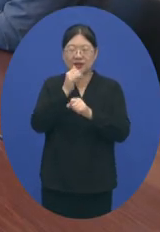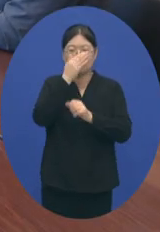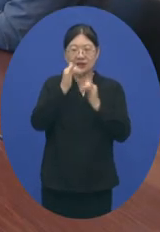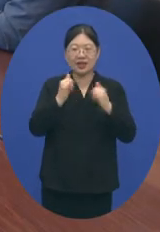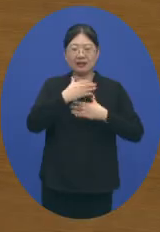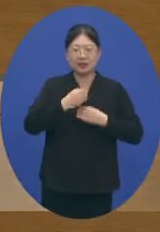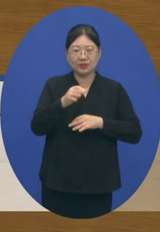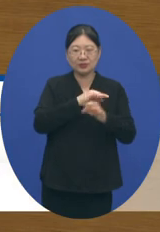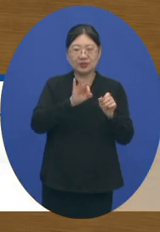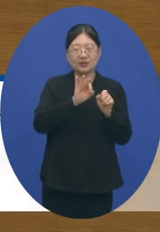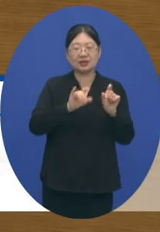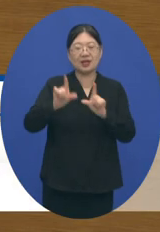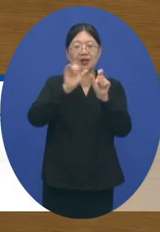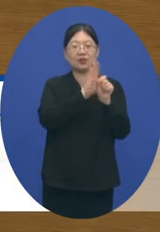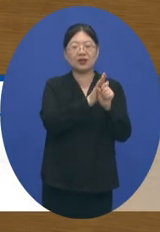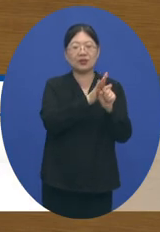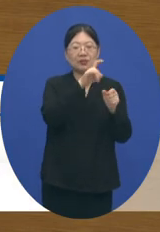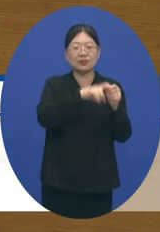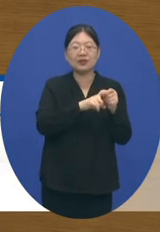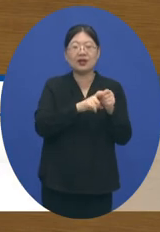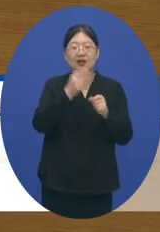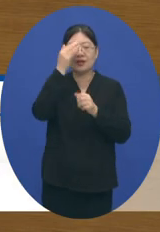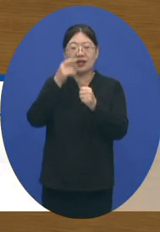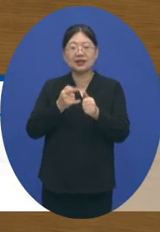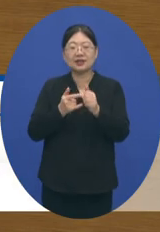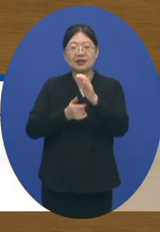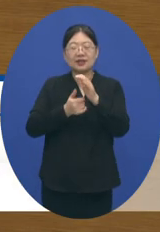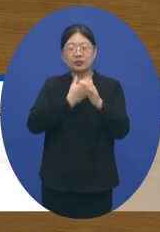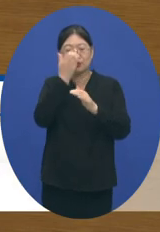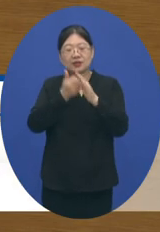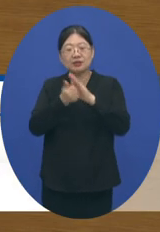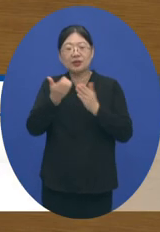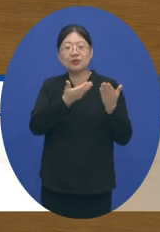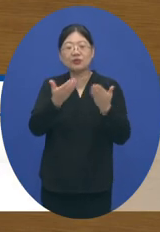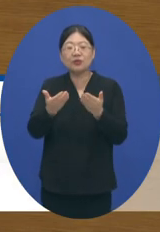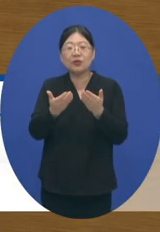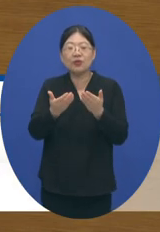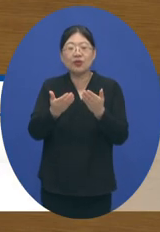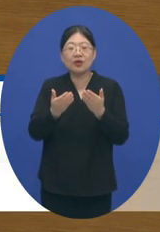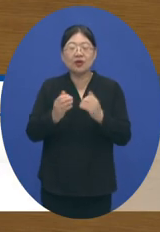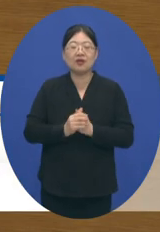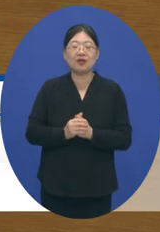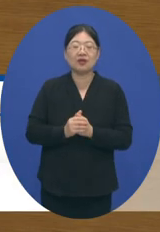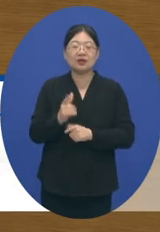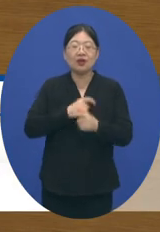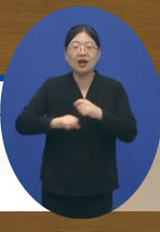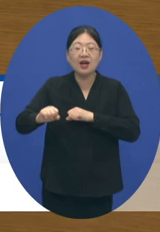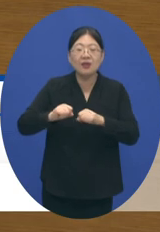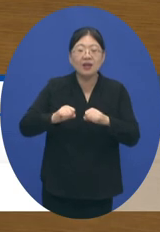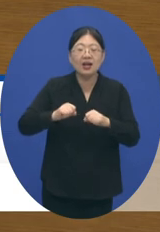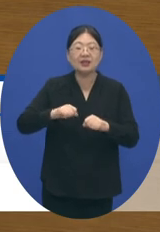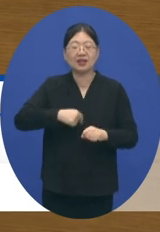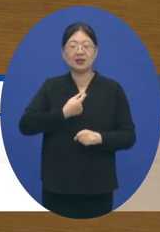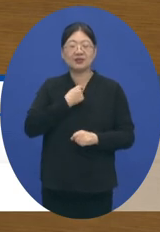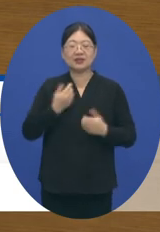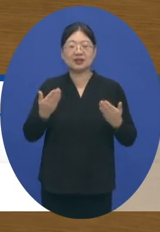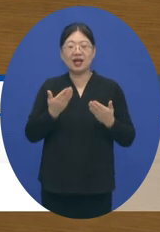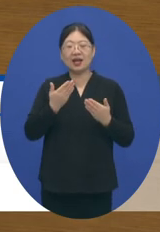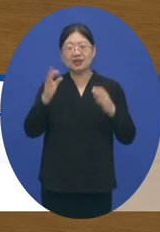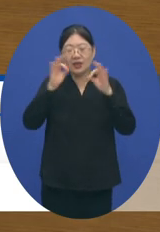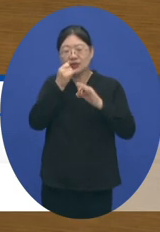돕겠다는 것. 청년들에게 꿈과 희망을 주면서 활발하게 제가 하고 싶은 일 찾을 수 있는 더 많은 기회를